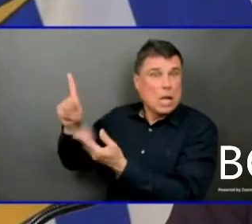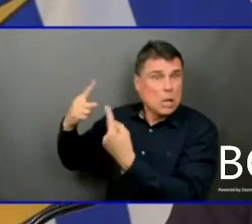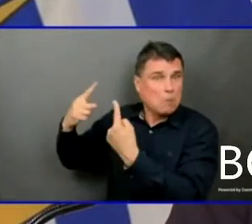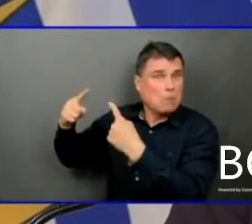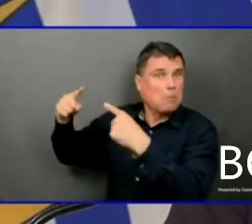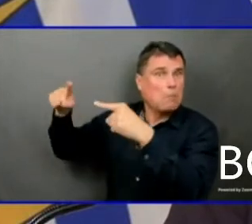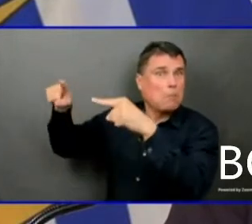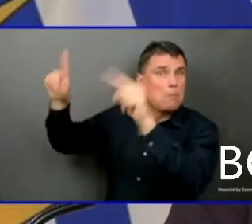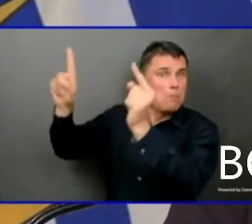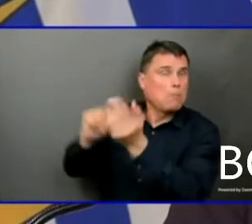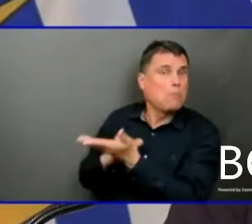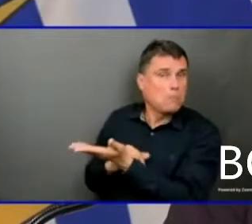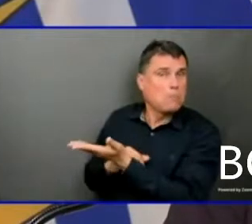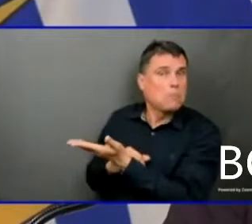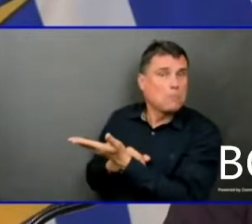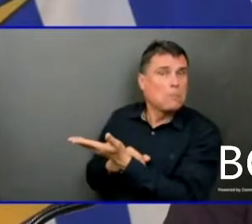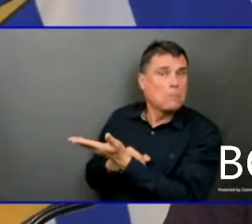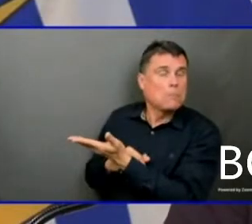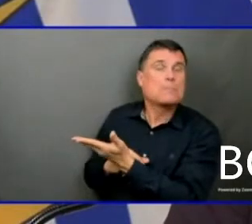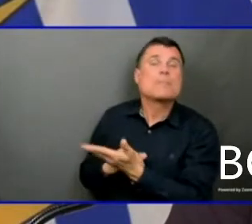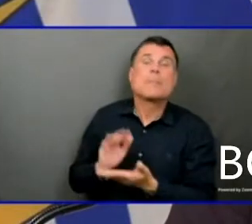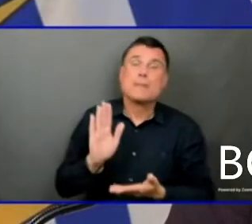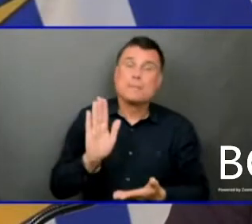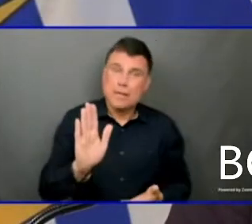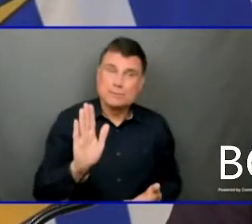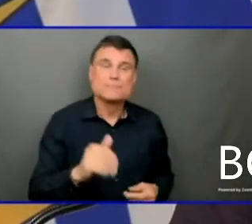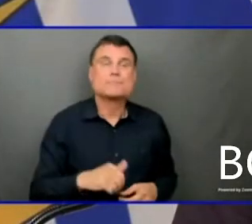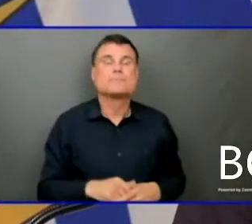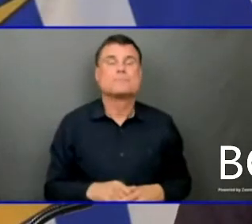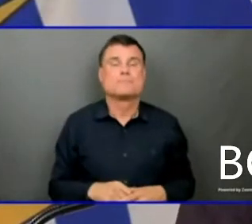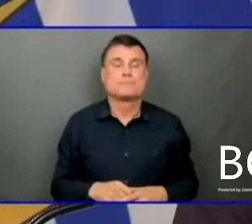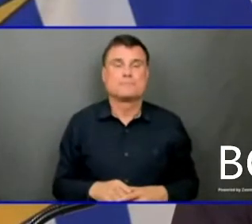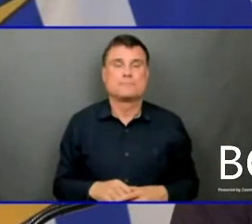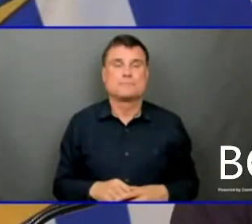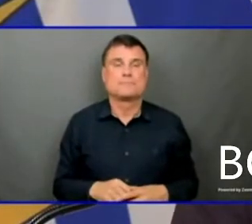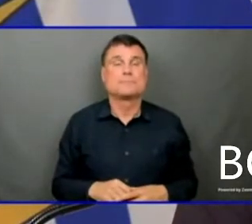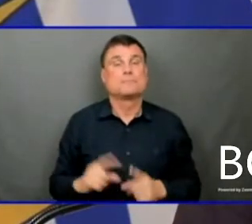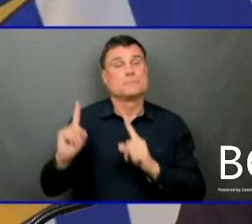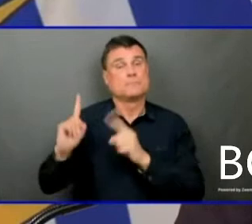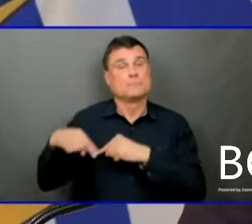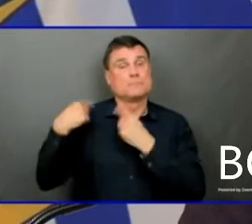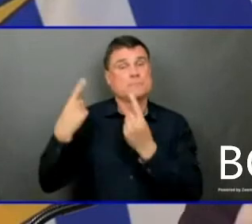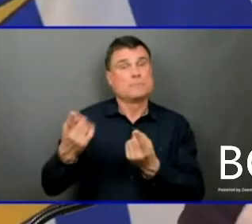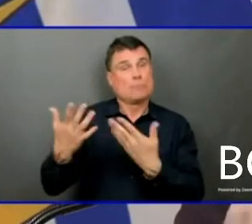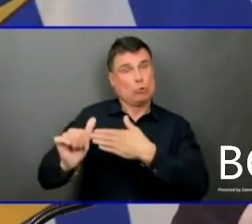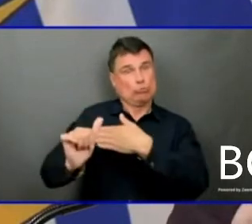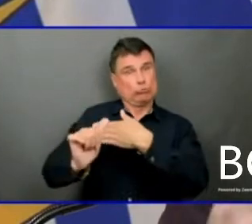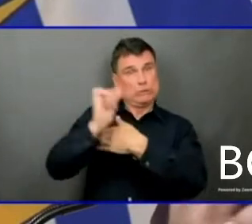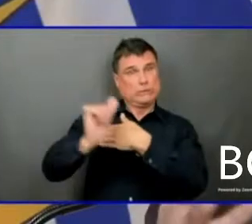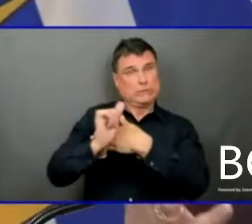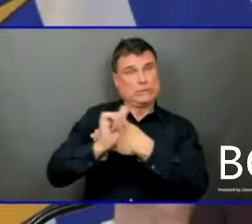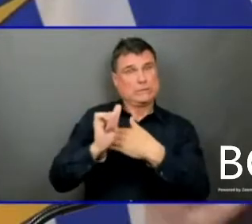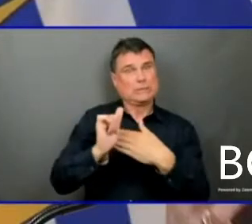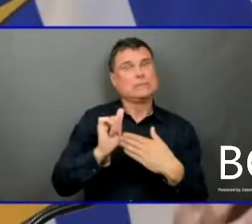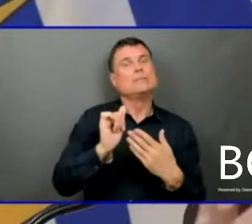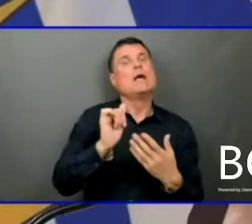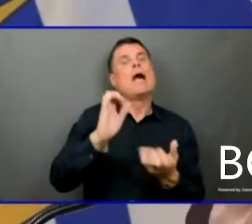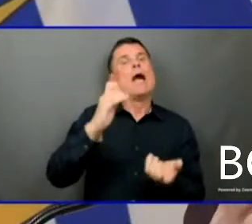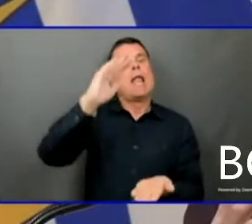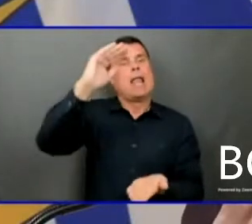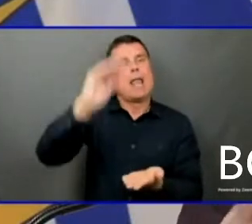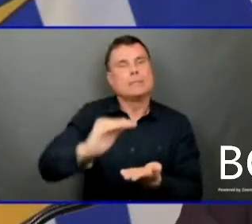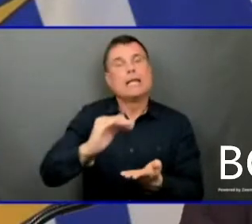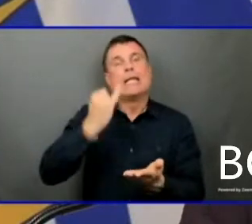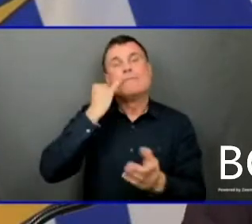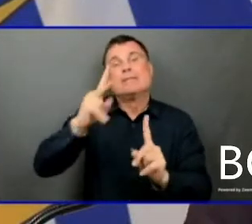停决定是一样的。 It appears the risk is much less with dose 2. 那么同时呢，他说第二针的风险小